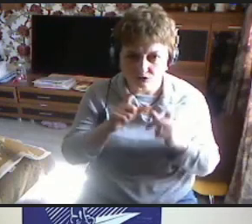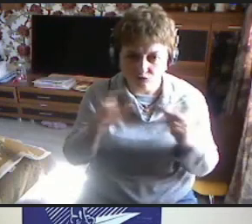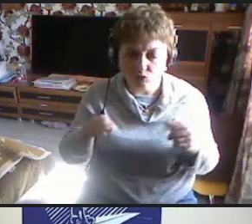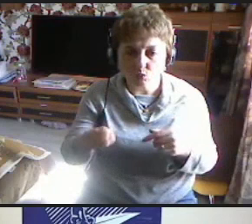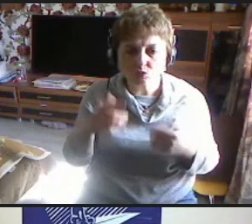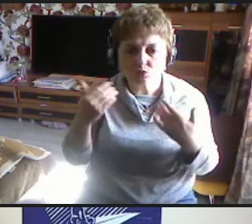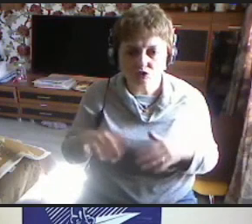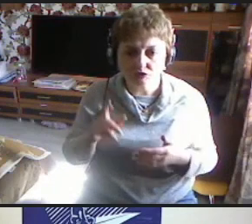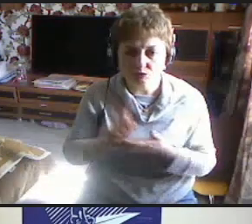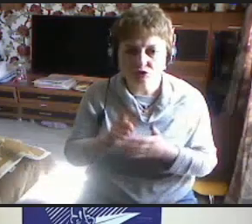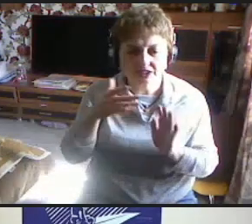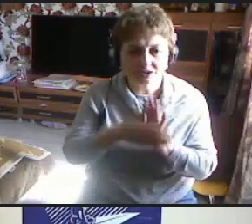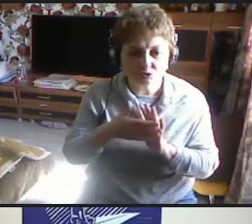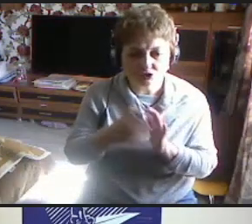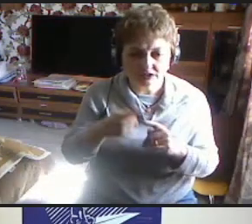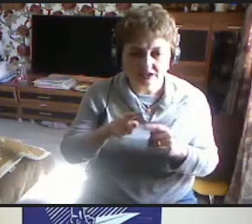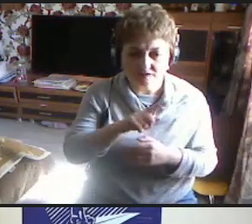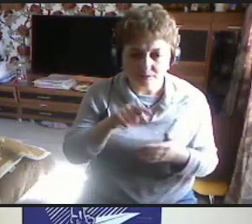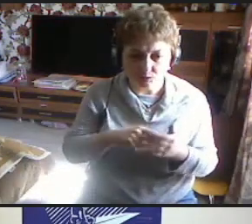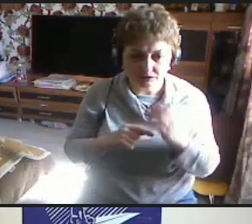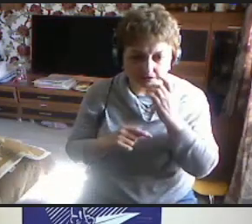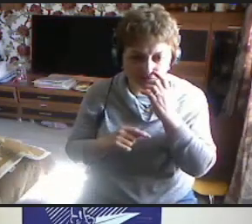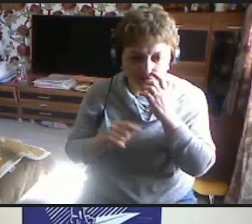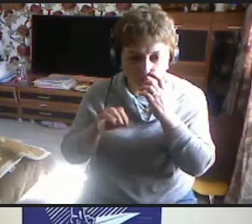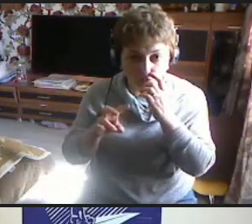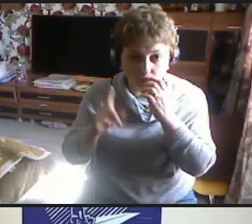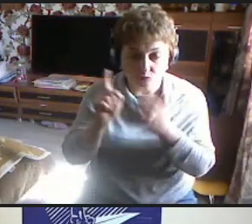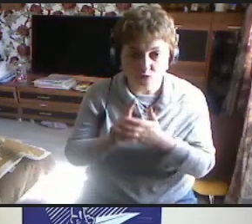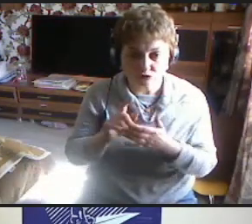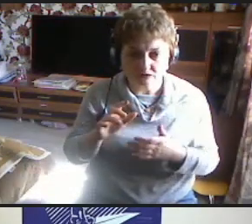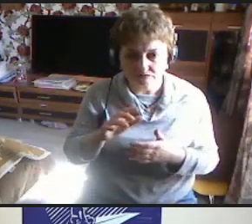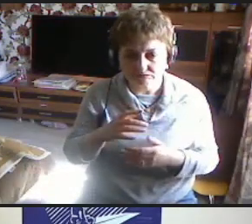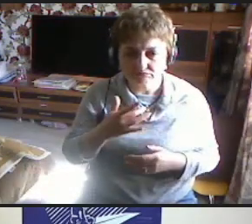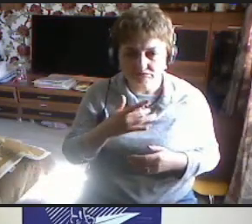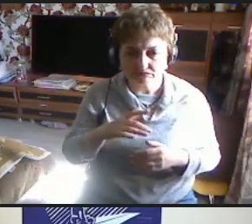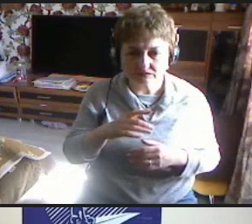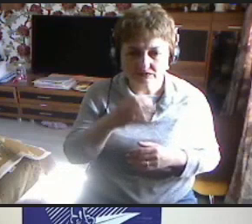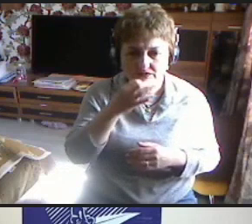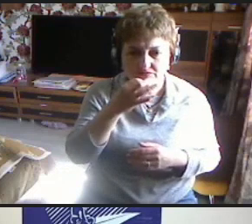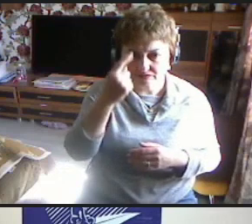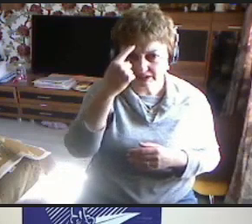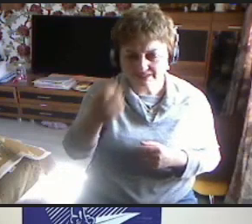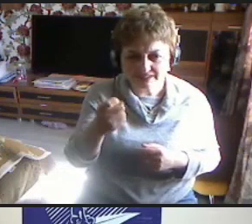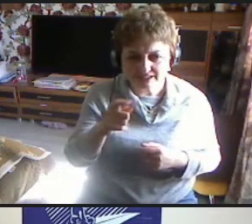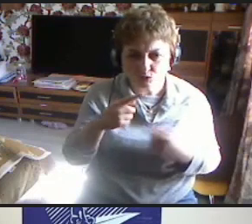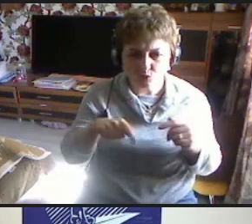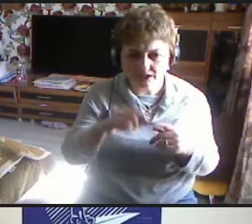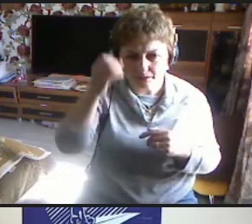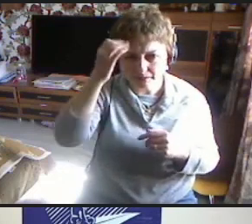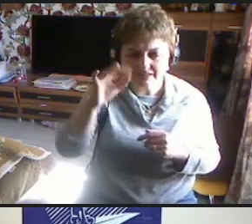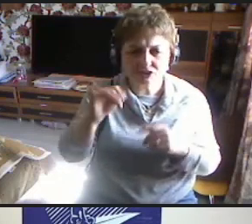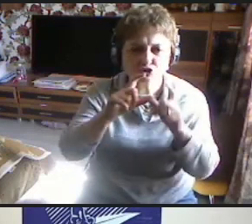вопрос. Он должен заявить органам образования и школе конкретно, которую он выбрал, да,